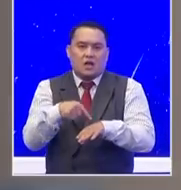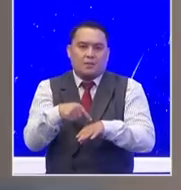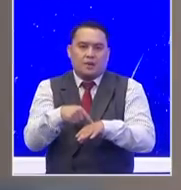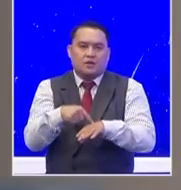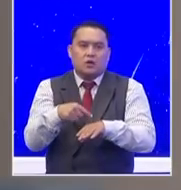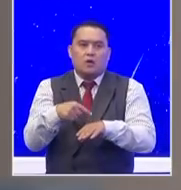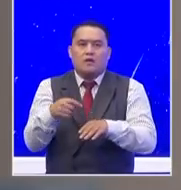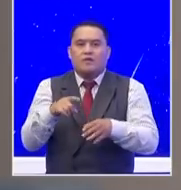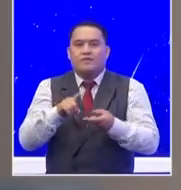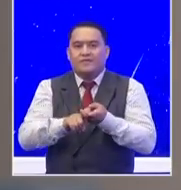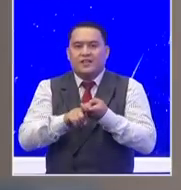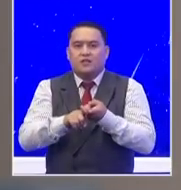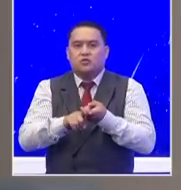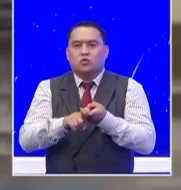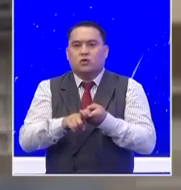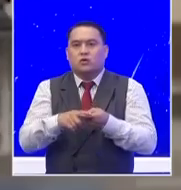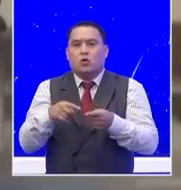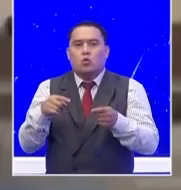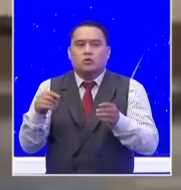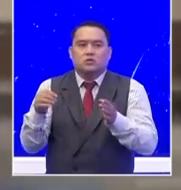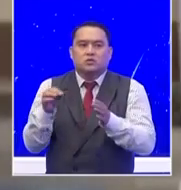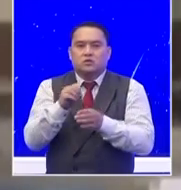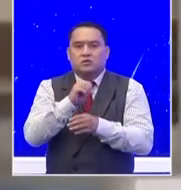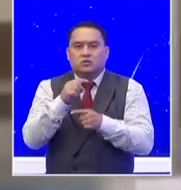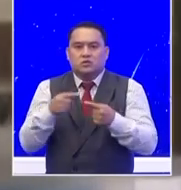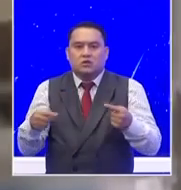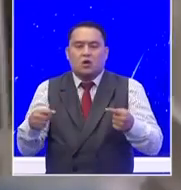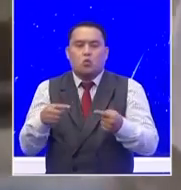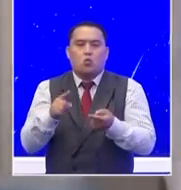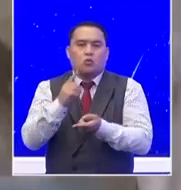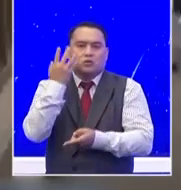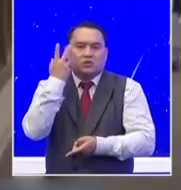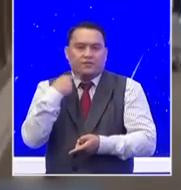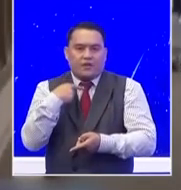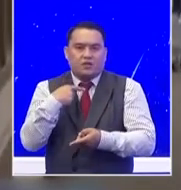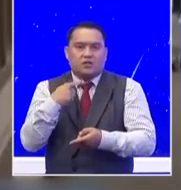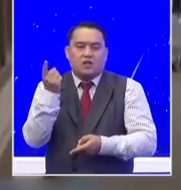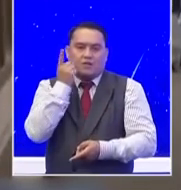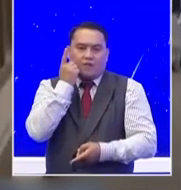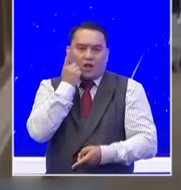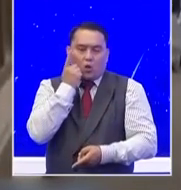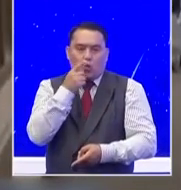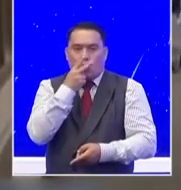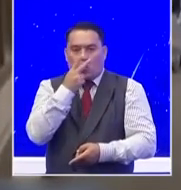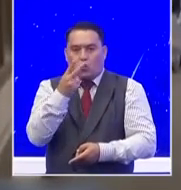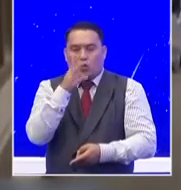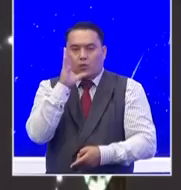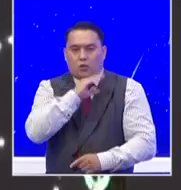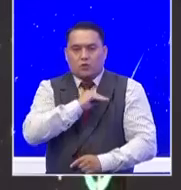жағылады. Вирустың бөлшектері детекторға тигенде ол сәулесін өзгертеді екен. Бұл құбылысты телефон камерасымен көруге